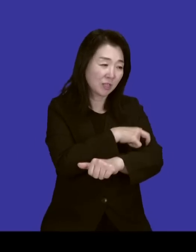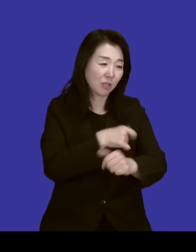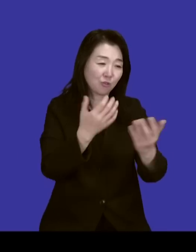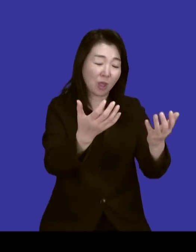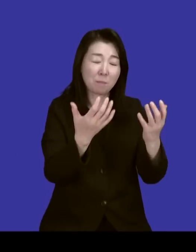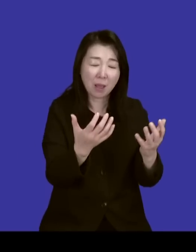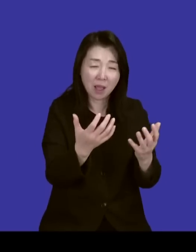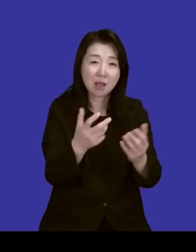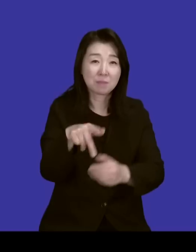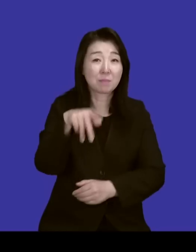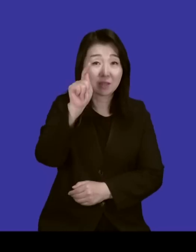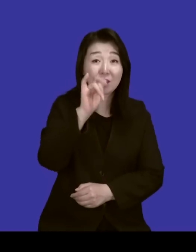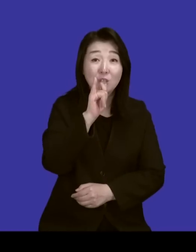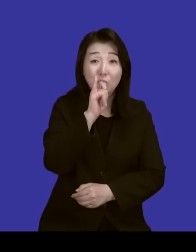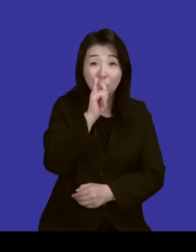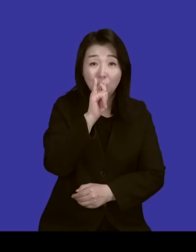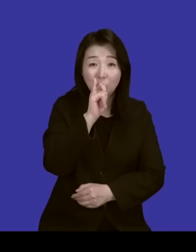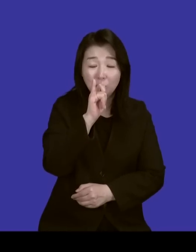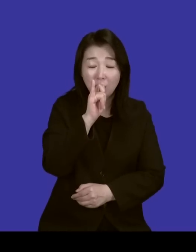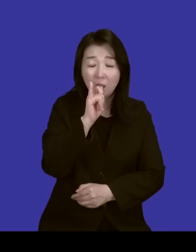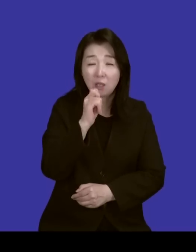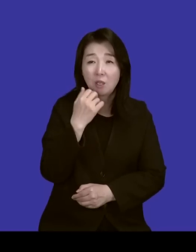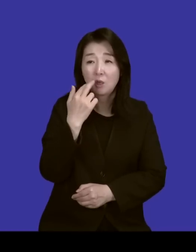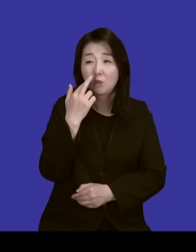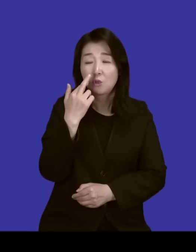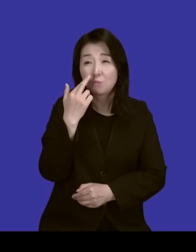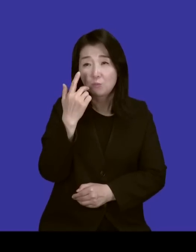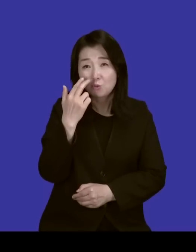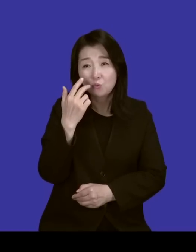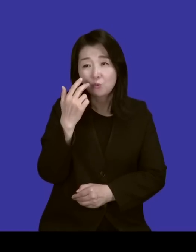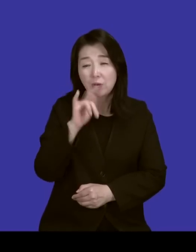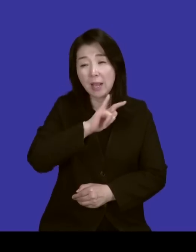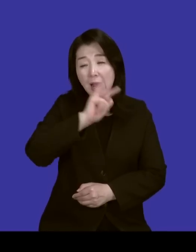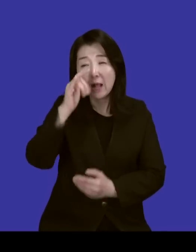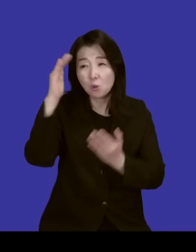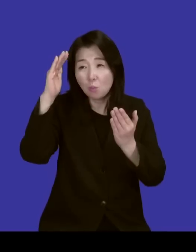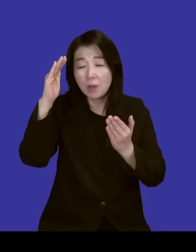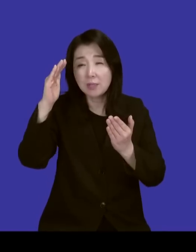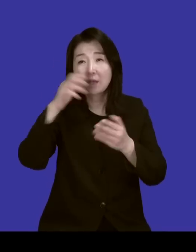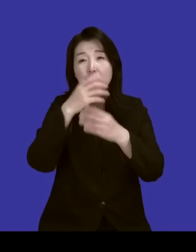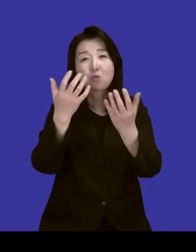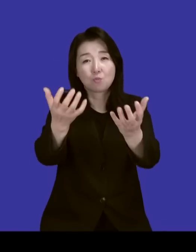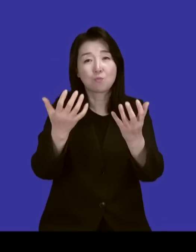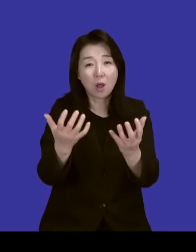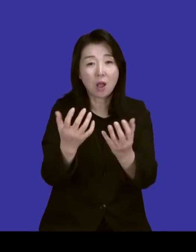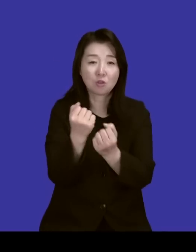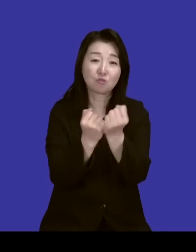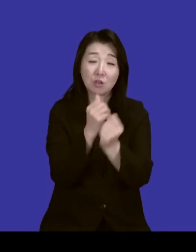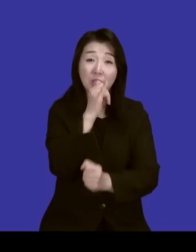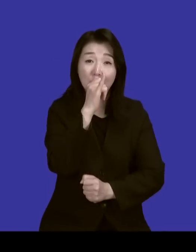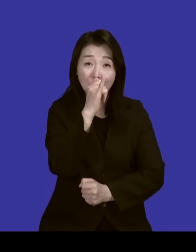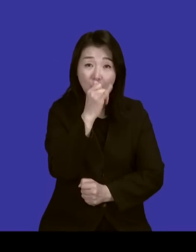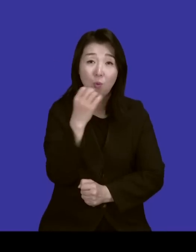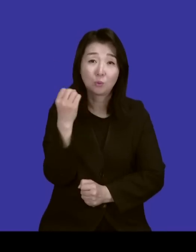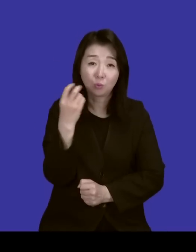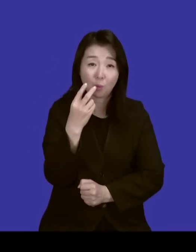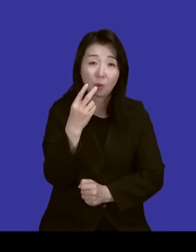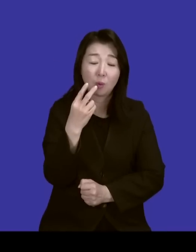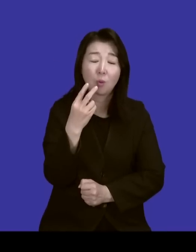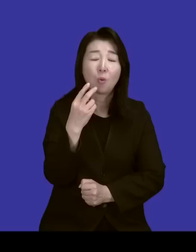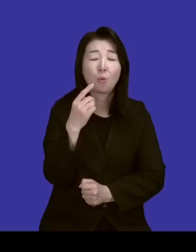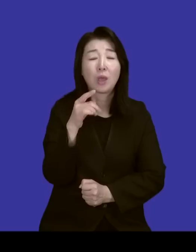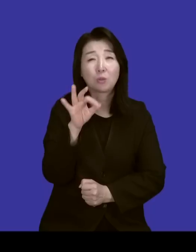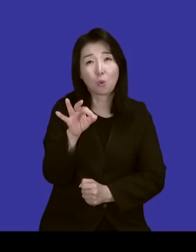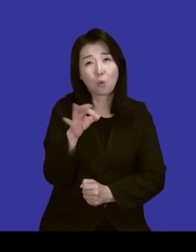우리가 미국 전역에서 유학생들을 모아놓고 수양회를 하고 상당한 그들 비용 부담을